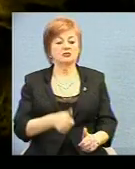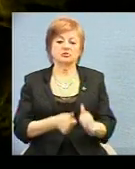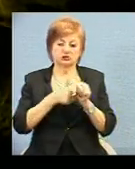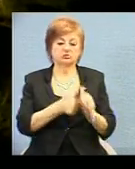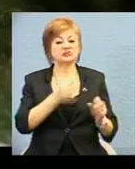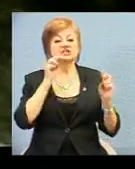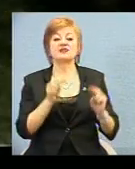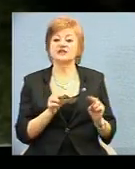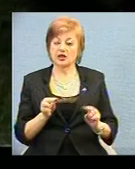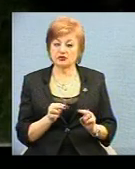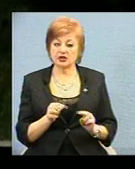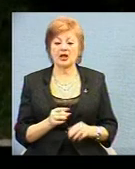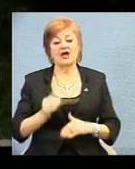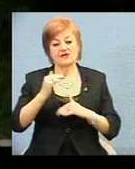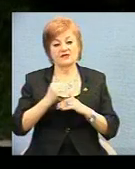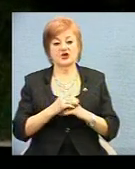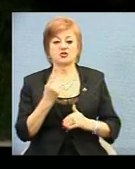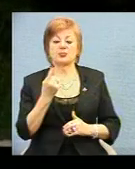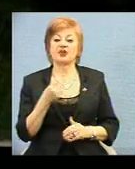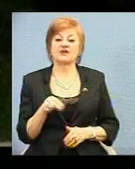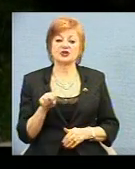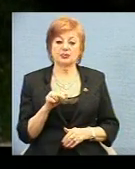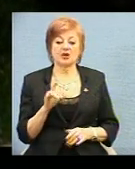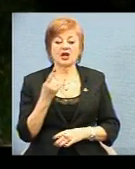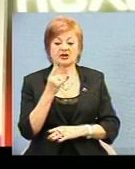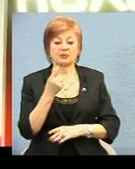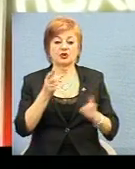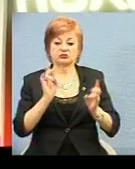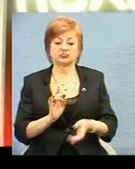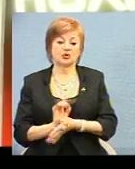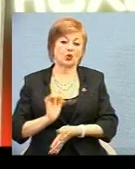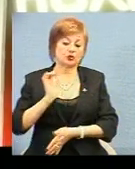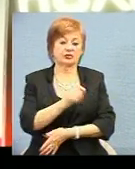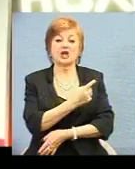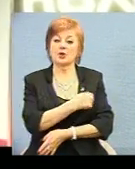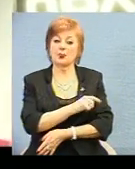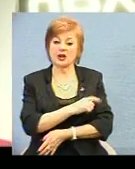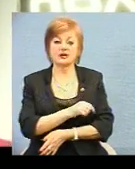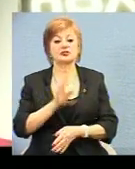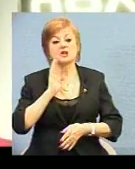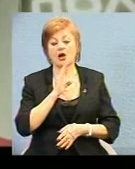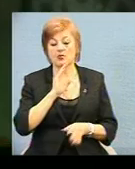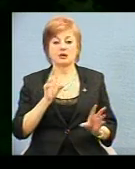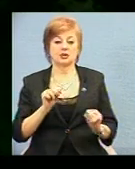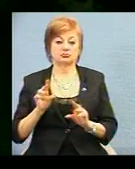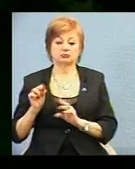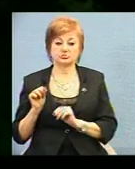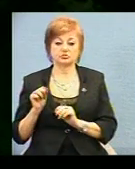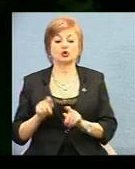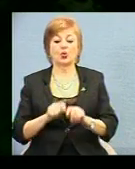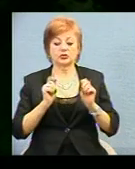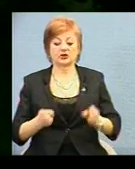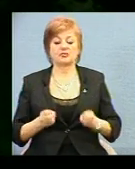свідок аварії. Подія сталася ввечері 1 грудня. Дитину з травмами шпиталізували до міської лікарні. Мати не постраждала. Відкрито